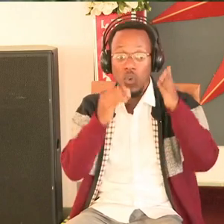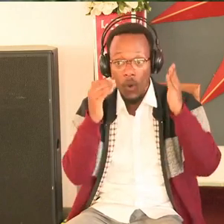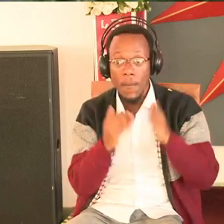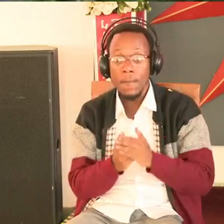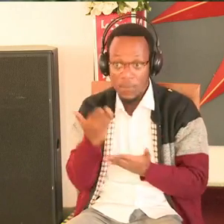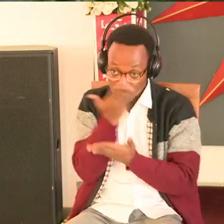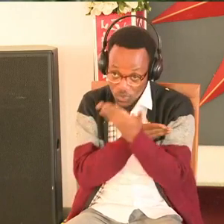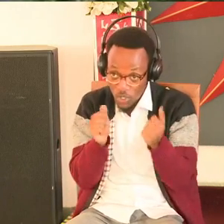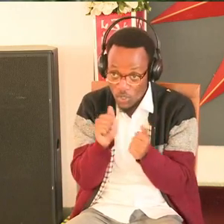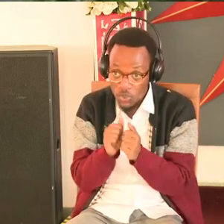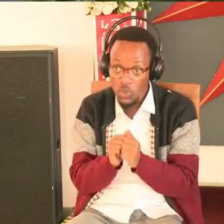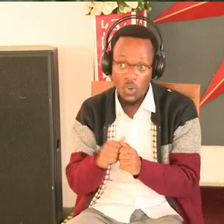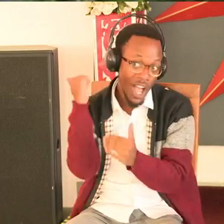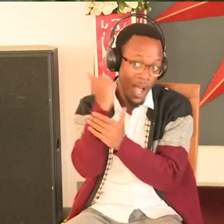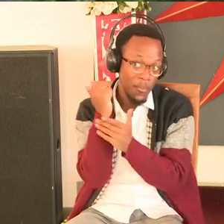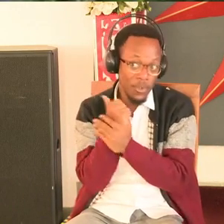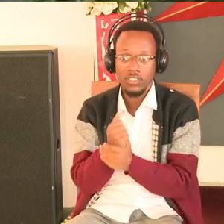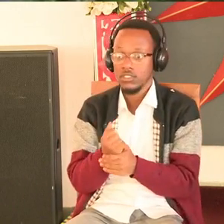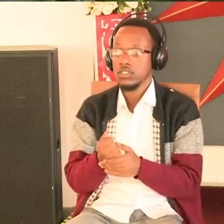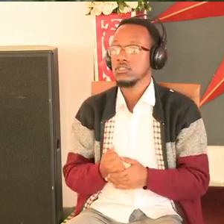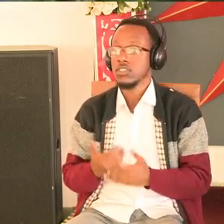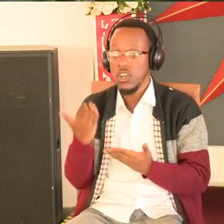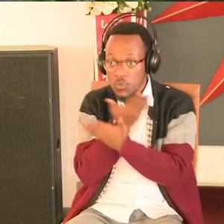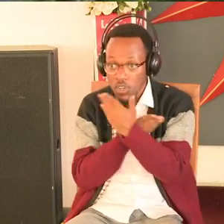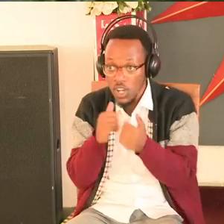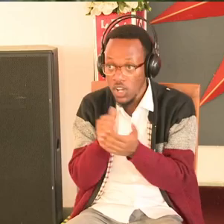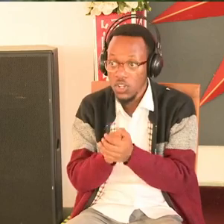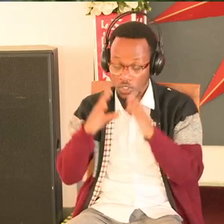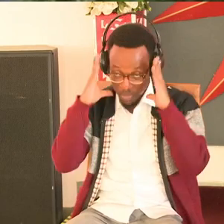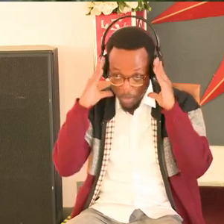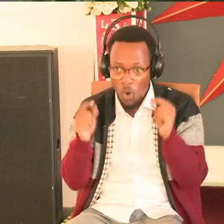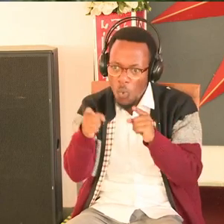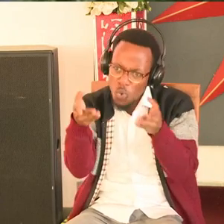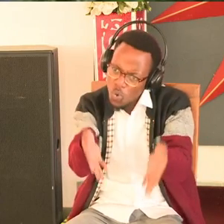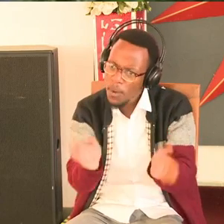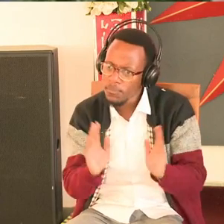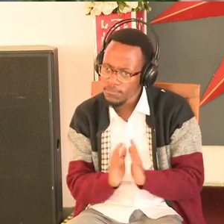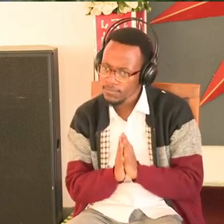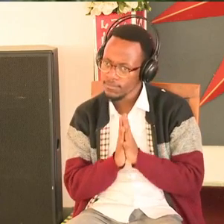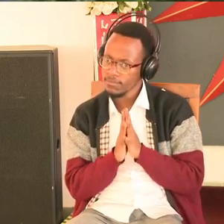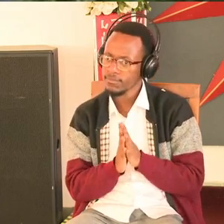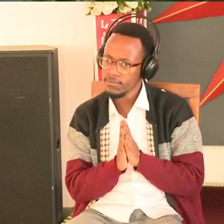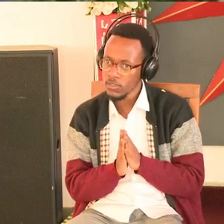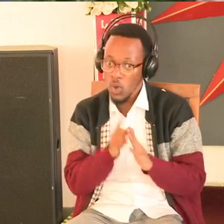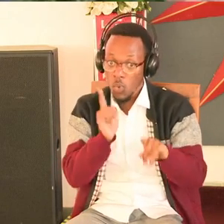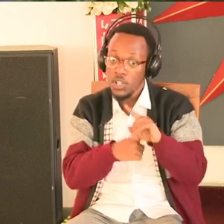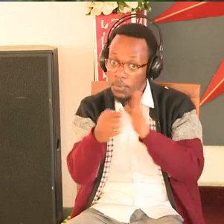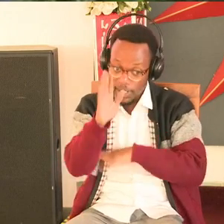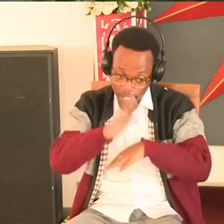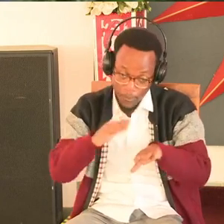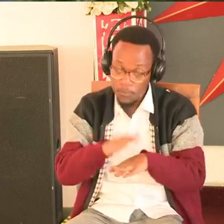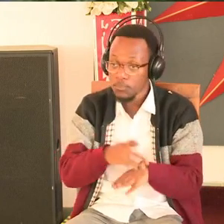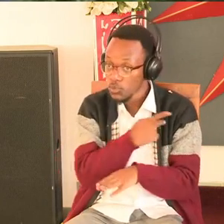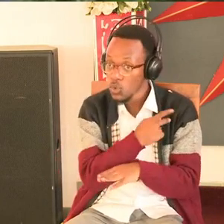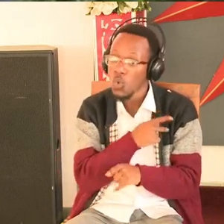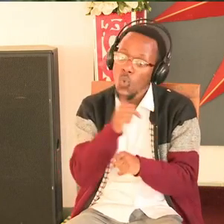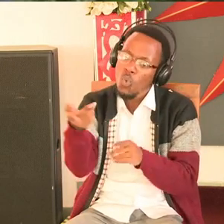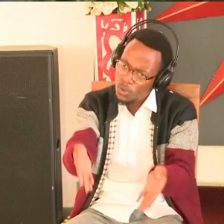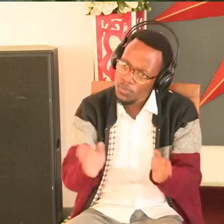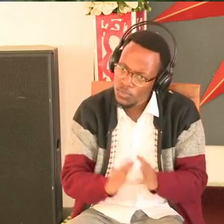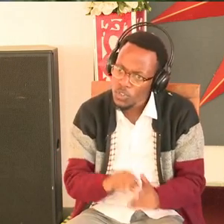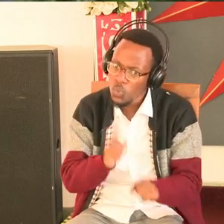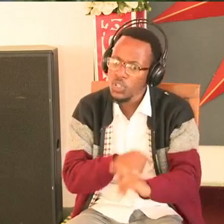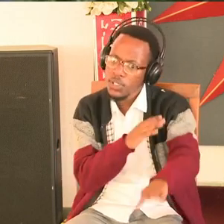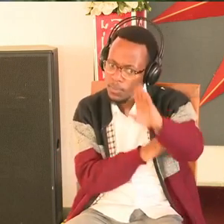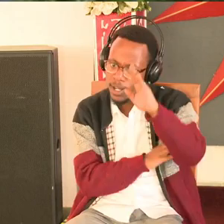Aburahamu ese wari uhari ubwo umwana yavugishaga kuri Mose ese wari uhari ubwo Imana yahamagaraga